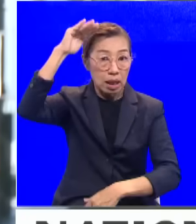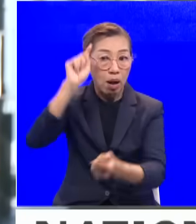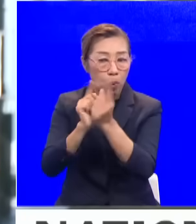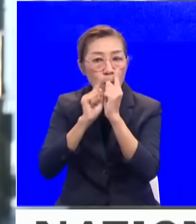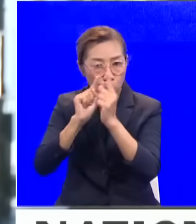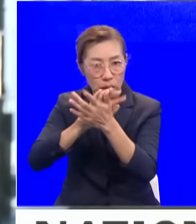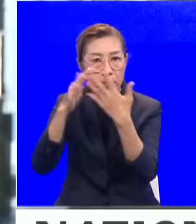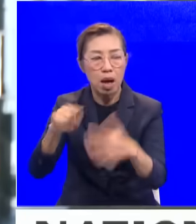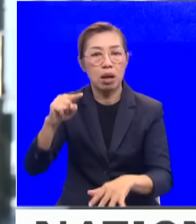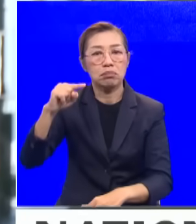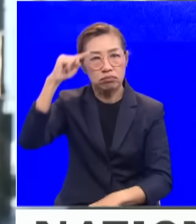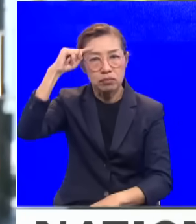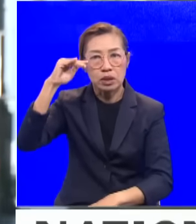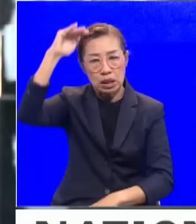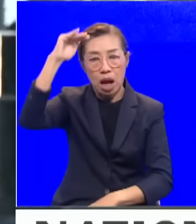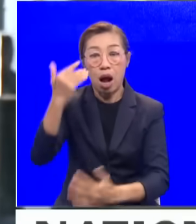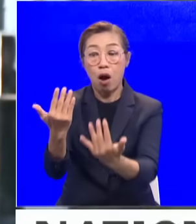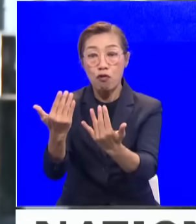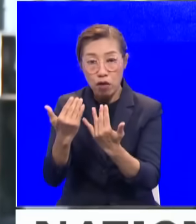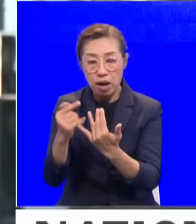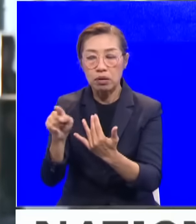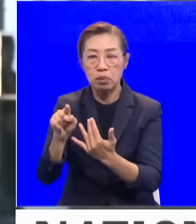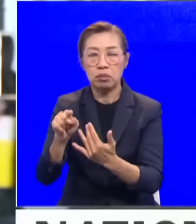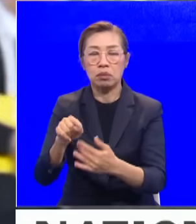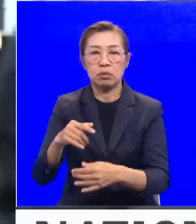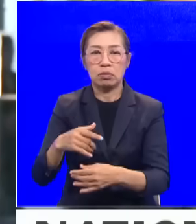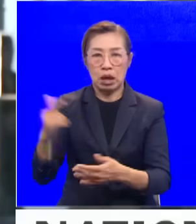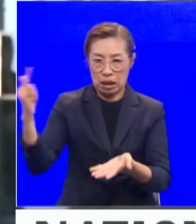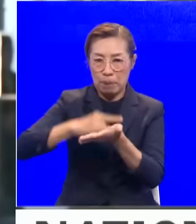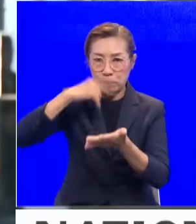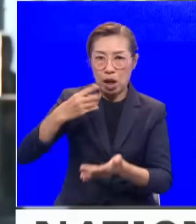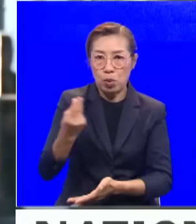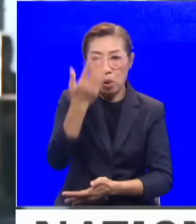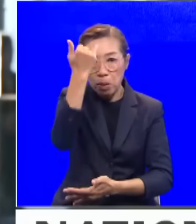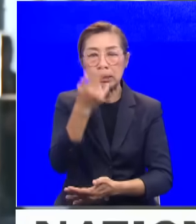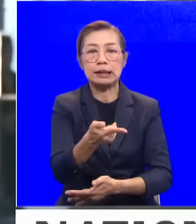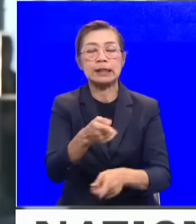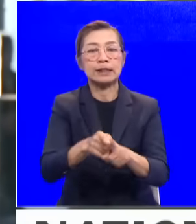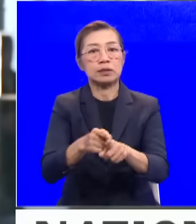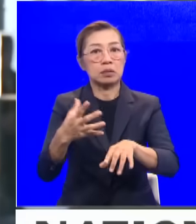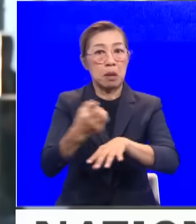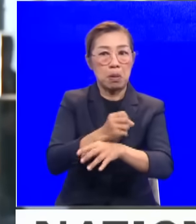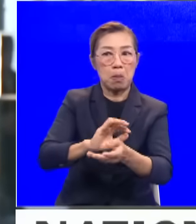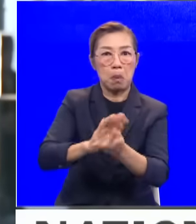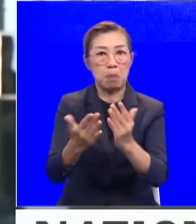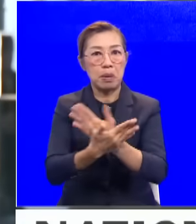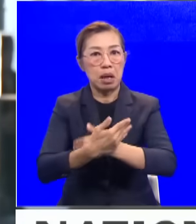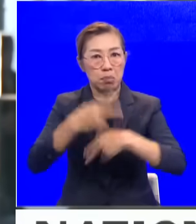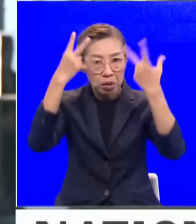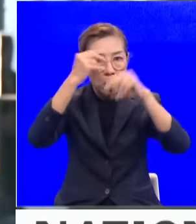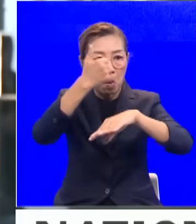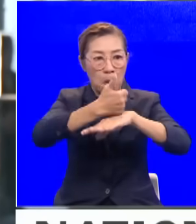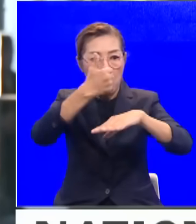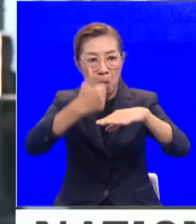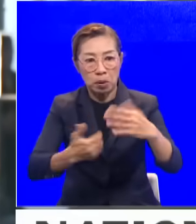เศรษฐาเองก็ฝากให้คุณภูมิธรรมรีบกลับมาเพราะว่าตอนนี้เป็นช่วงหัวเลี้ยวหัวต่อที่มีการเปลี่ยนแปลงให้กลับมาช่วยกันหาท